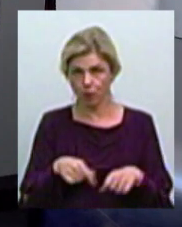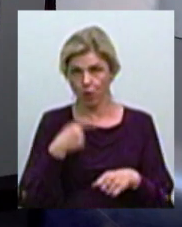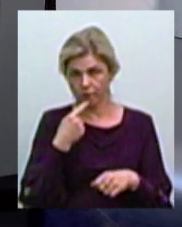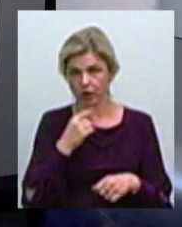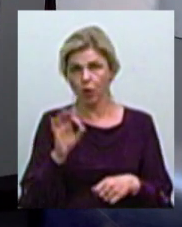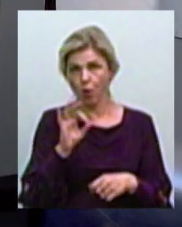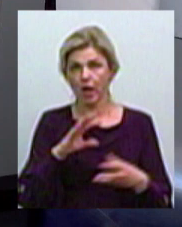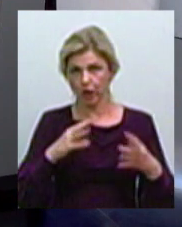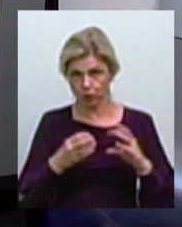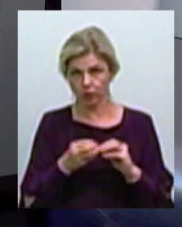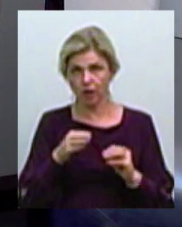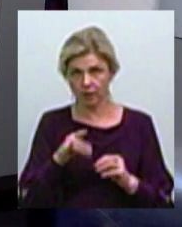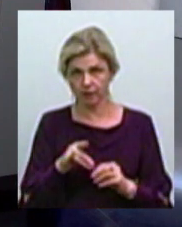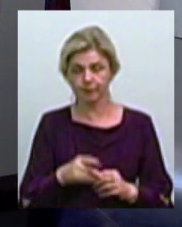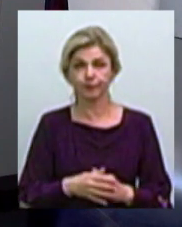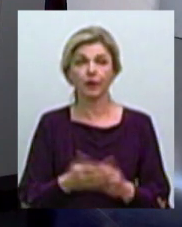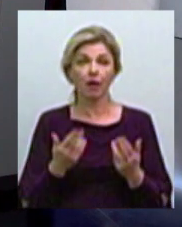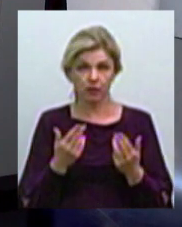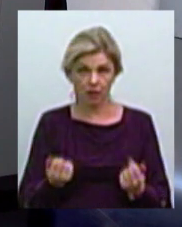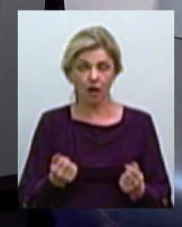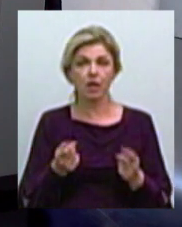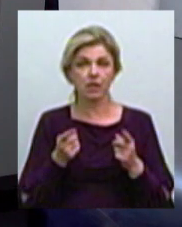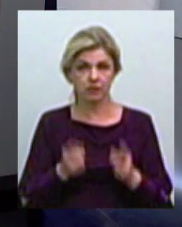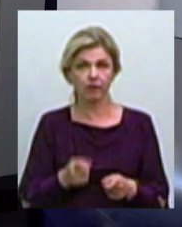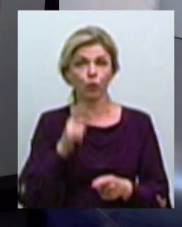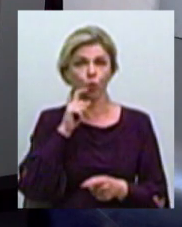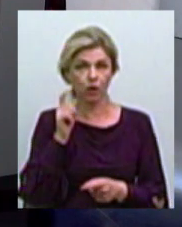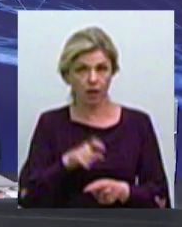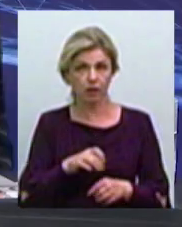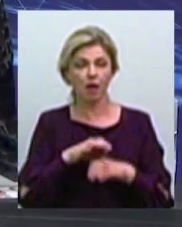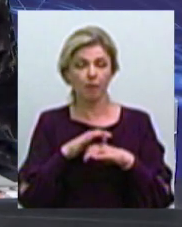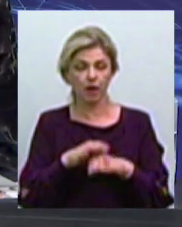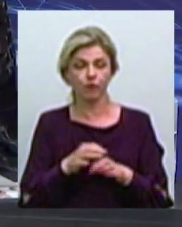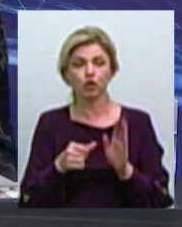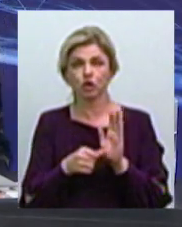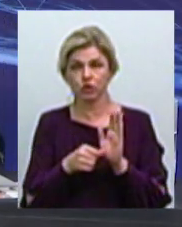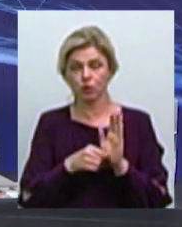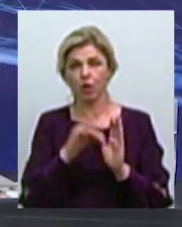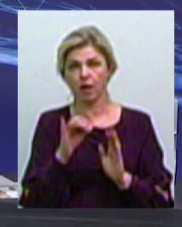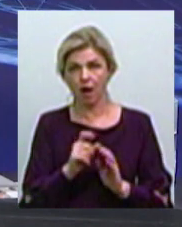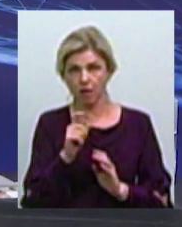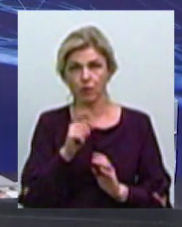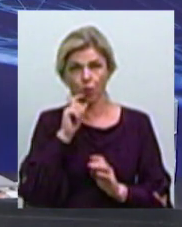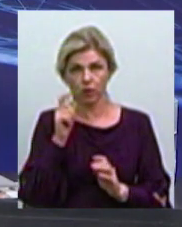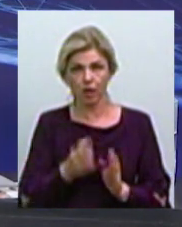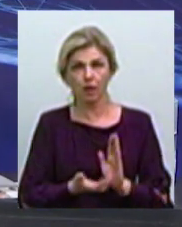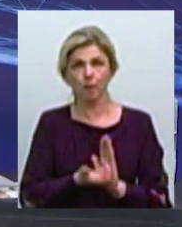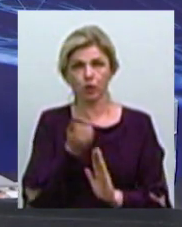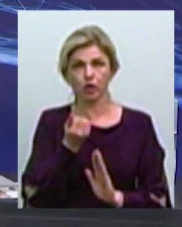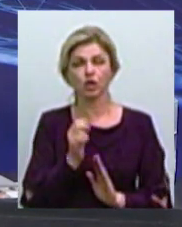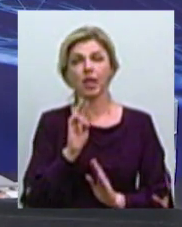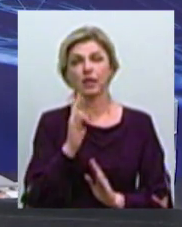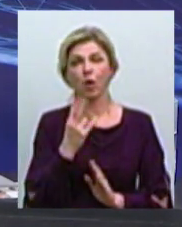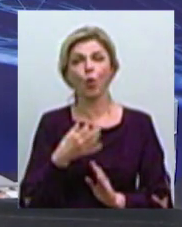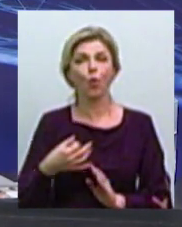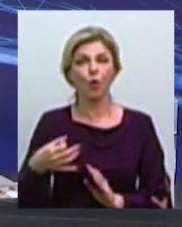про результати? Да, действительно, в Украине акция проходит 6-й раз, Украина ее поддерживает, в Николаевской области она